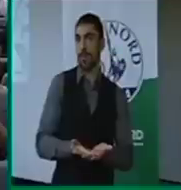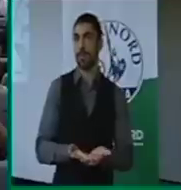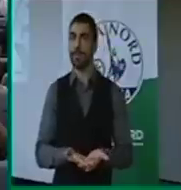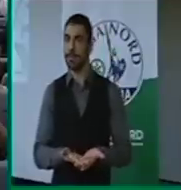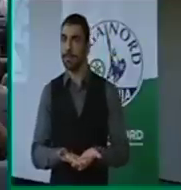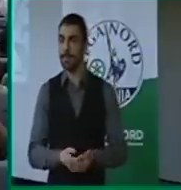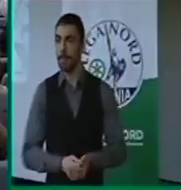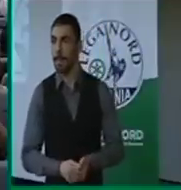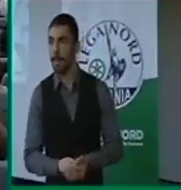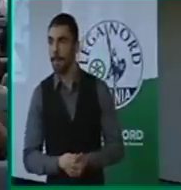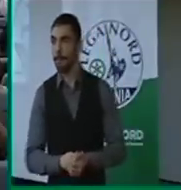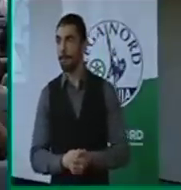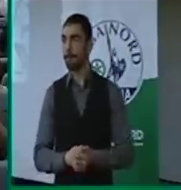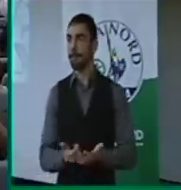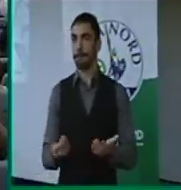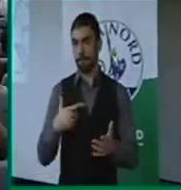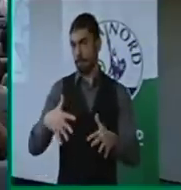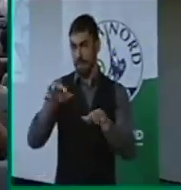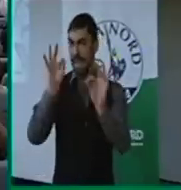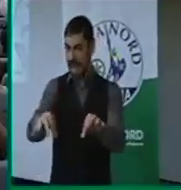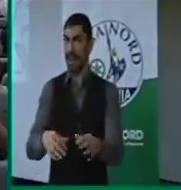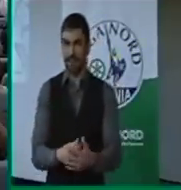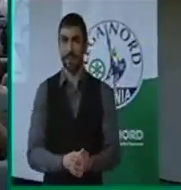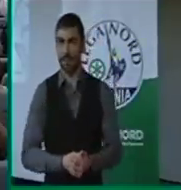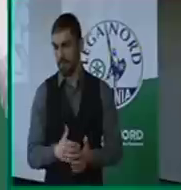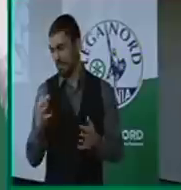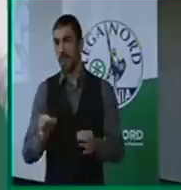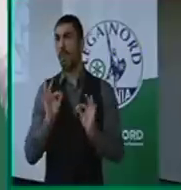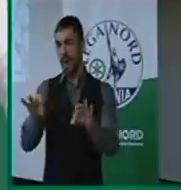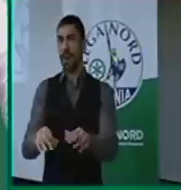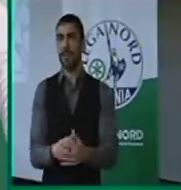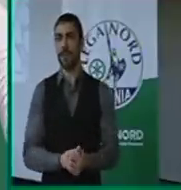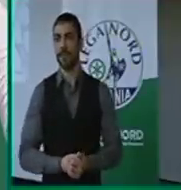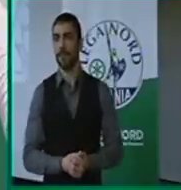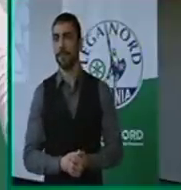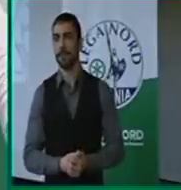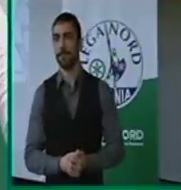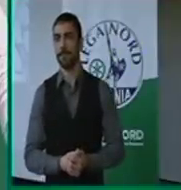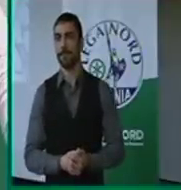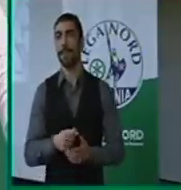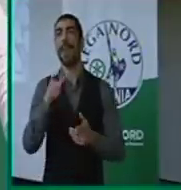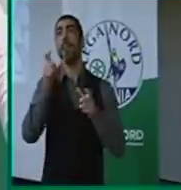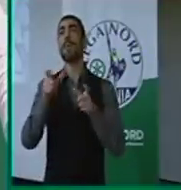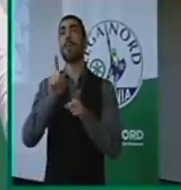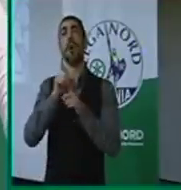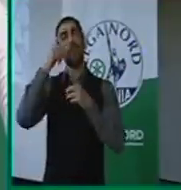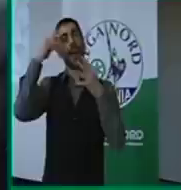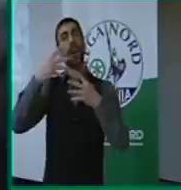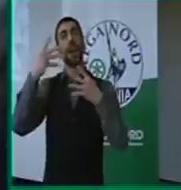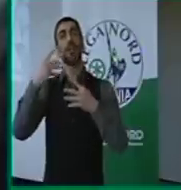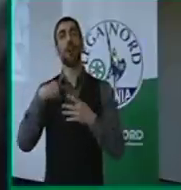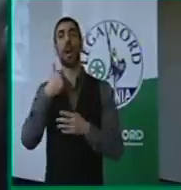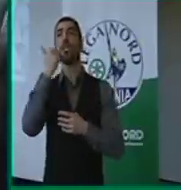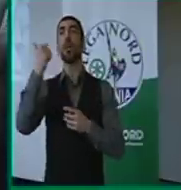italiano ci arriviamo Eh ci arriviamo la gente che ragiona e lavora solo